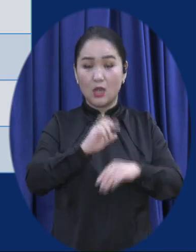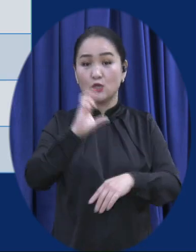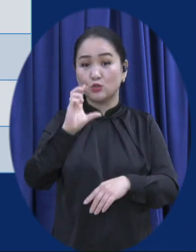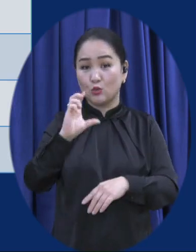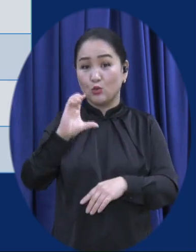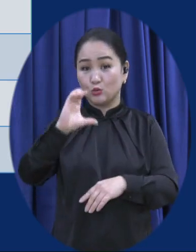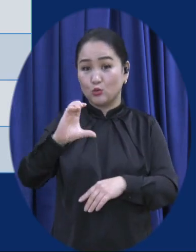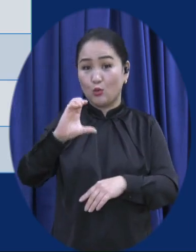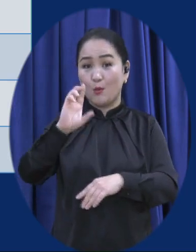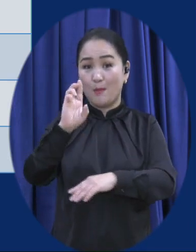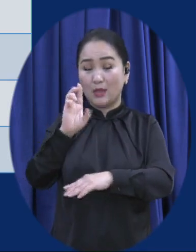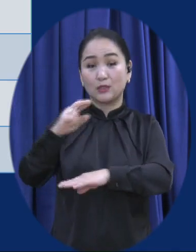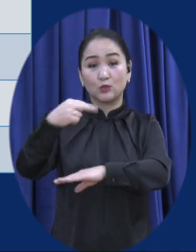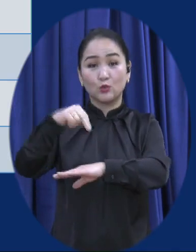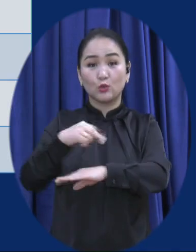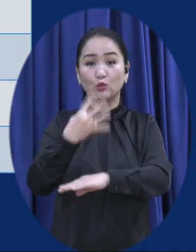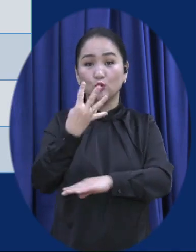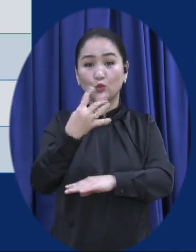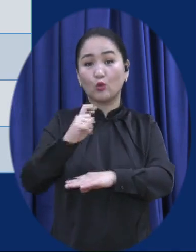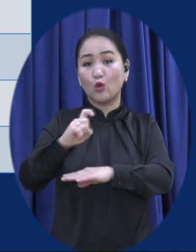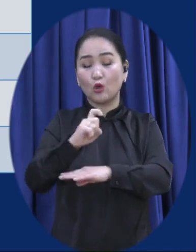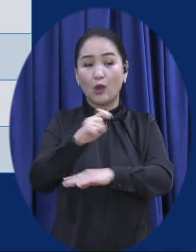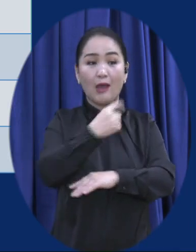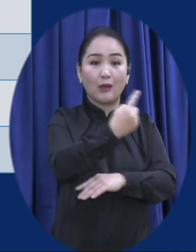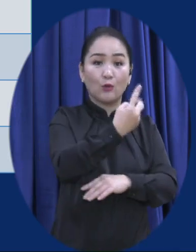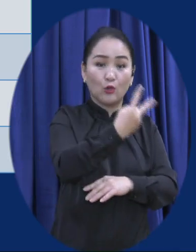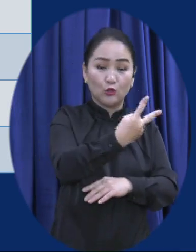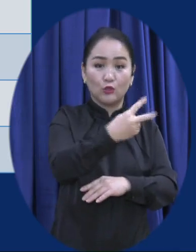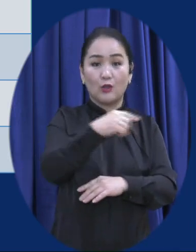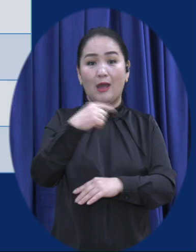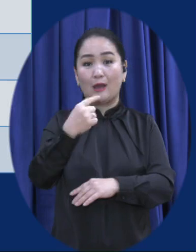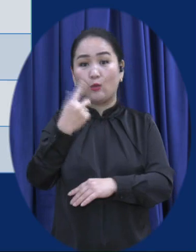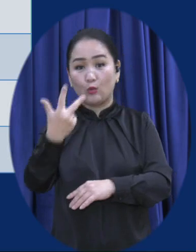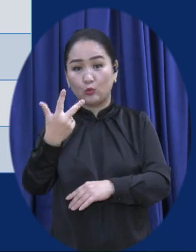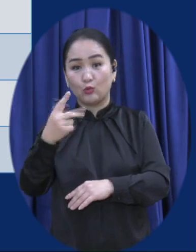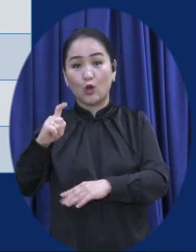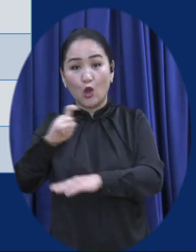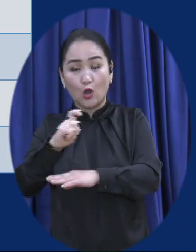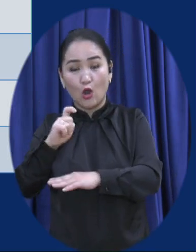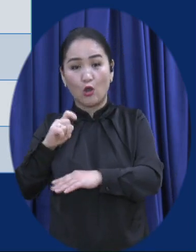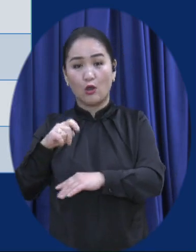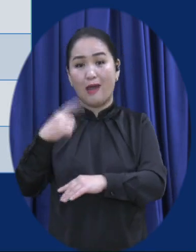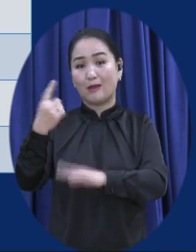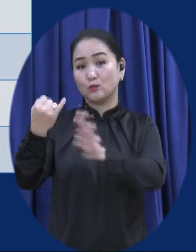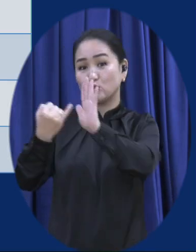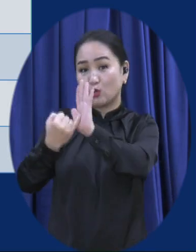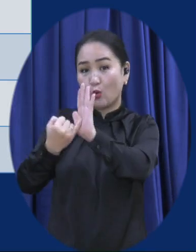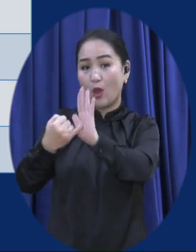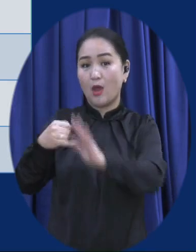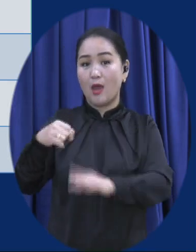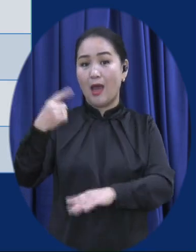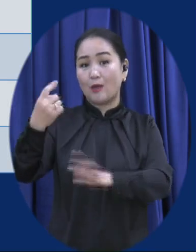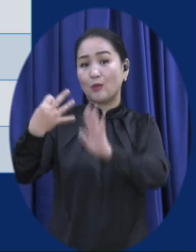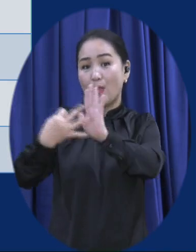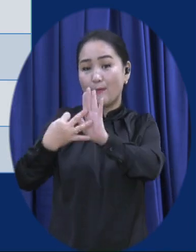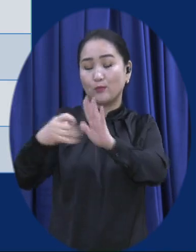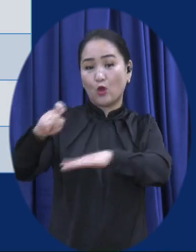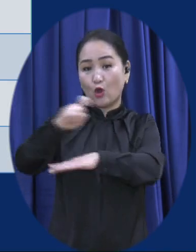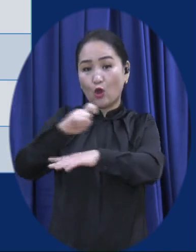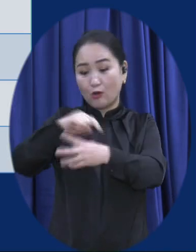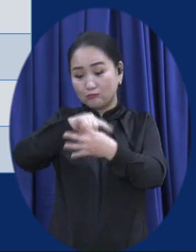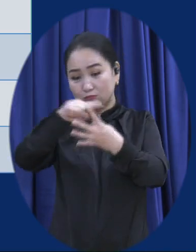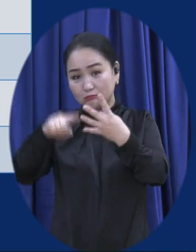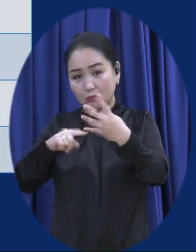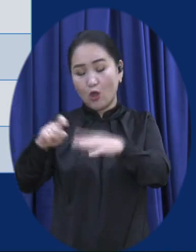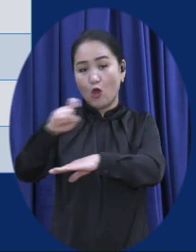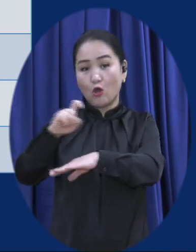Сүхбаатар дүүрэгт бол 4 хороо буюу 12 дугаар хороо, 13 дугаар хороо, 16 дугаар хороо, 18 дугаар хорооноос өвчл